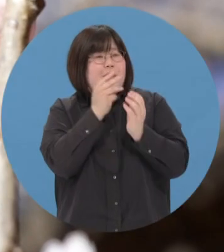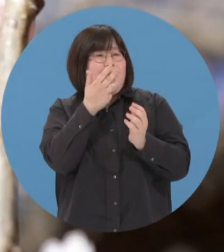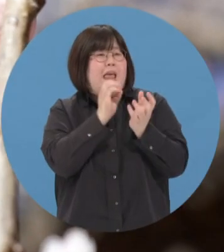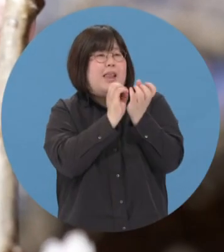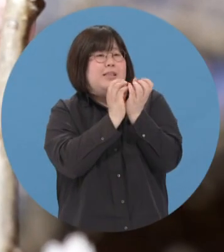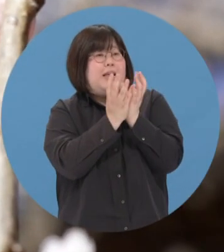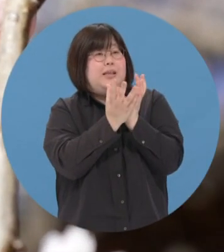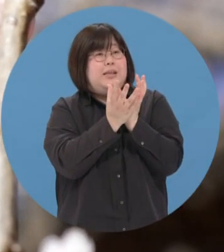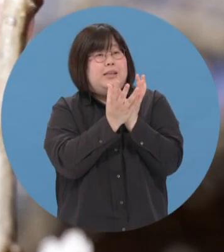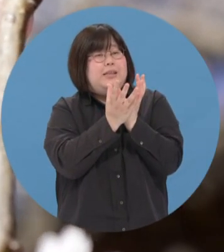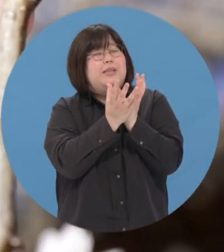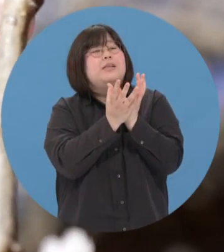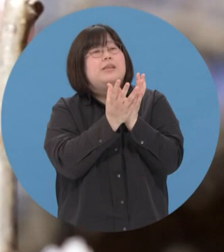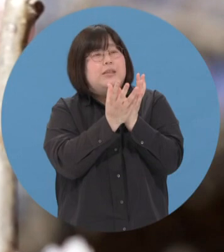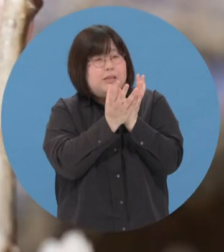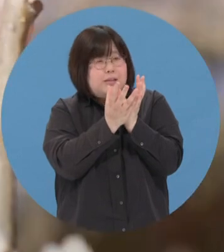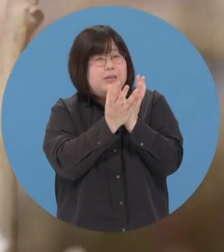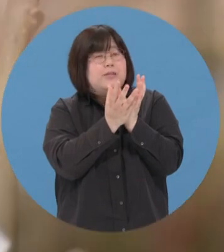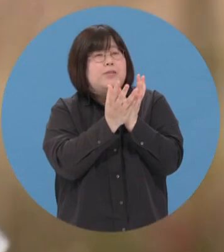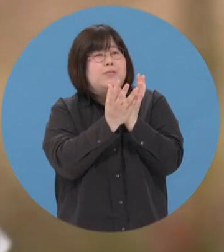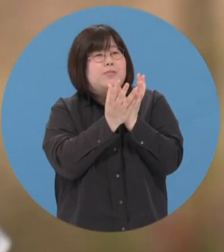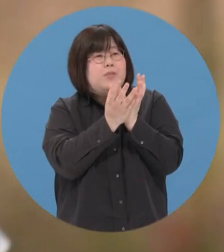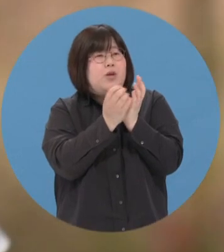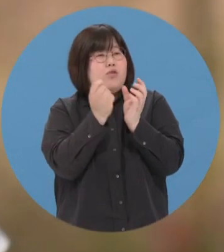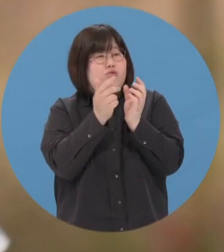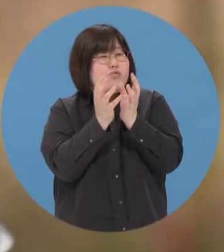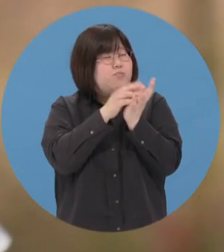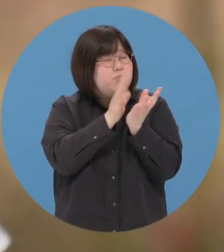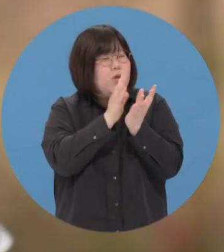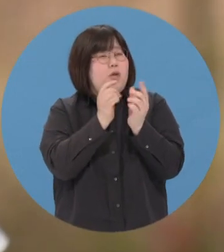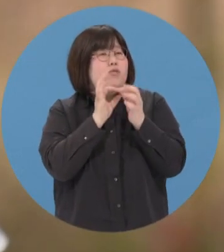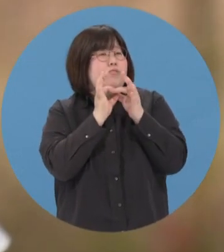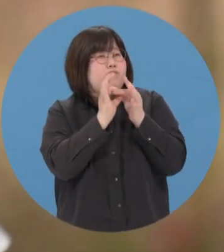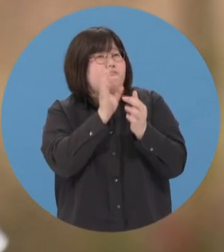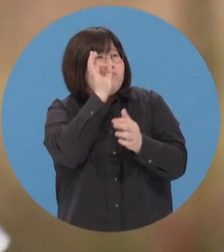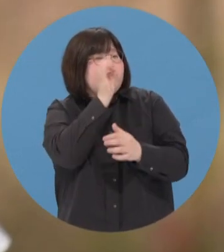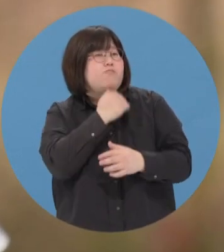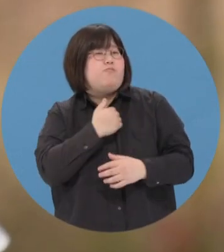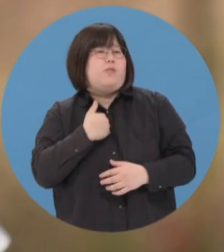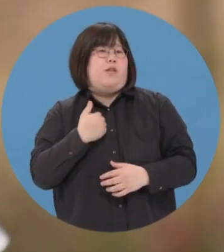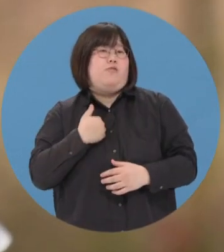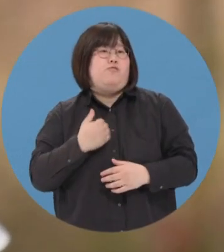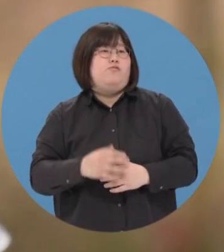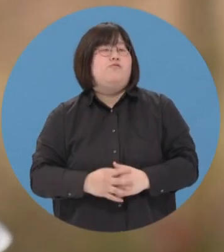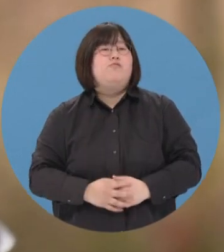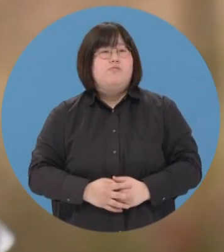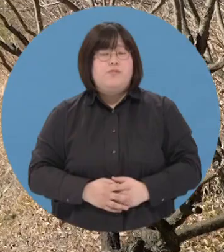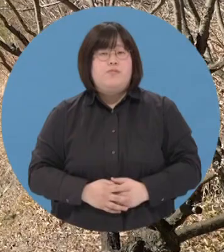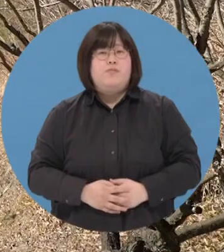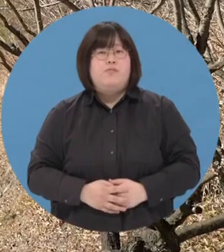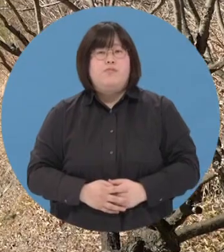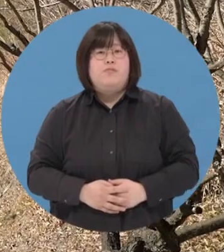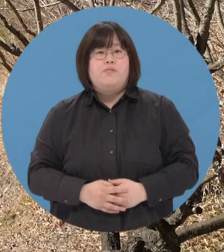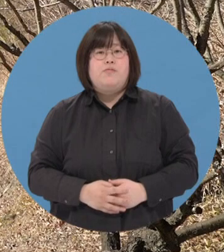八重咲きなので花びらにボリュームがあって、遅咲きなので長い間楽しんでいただけると思います。